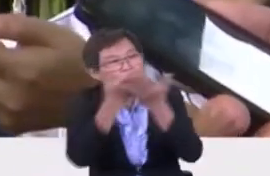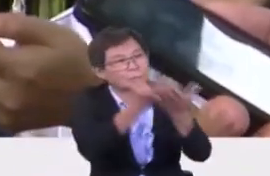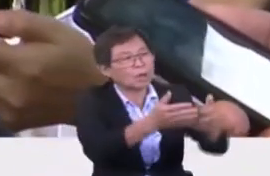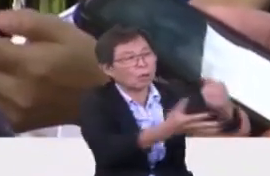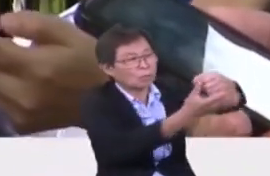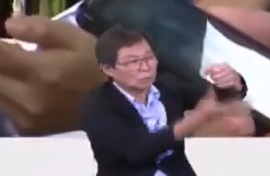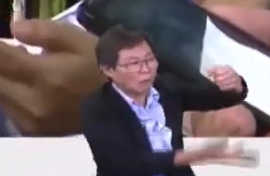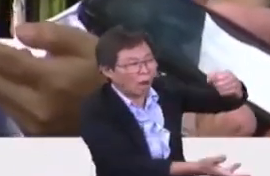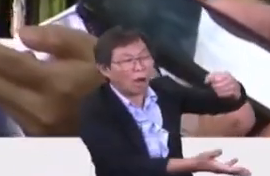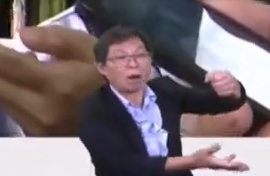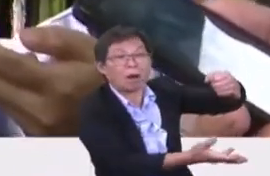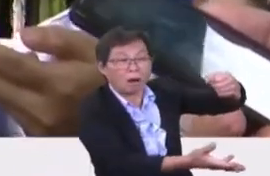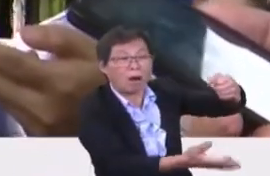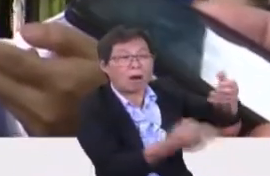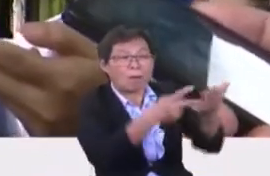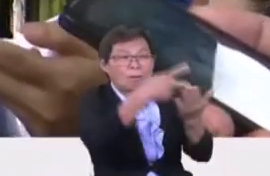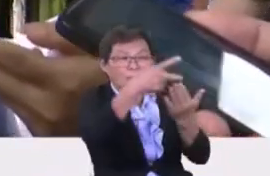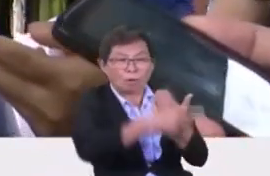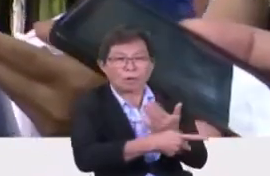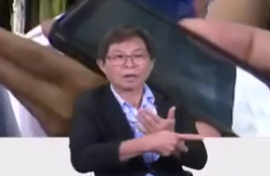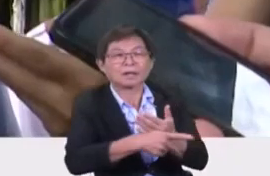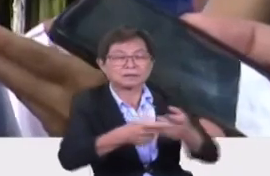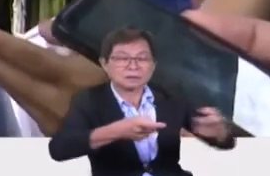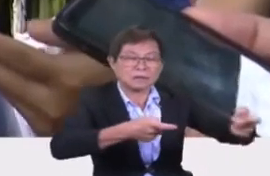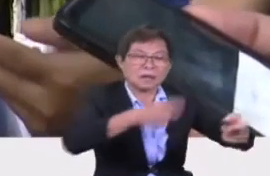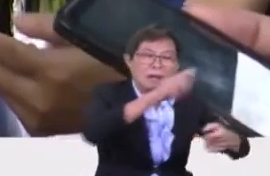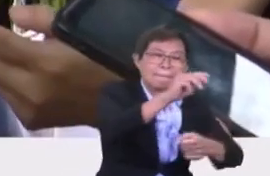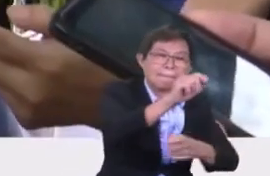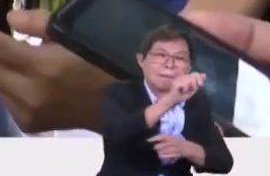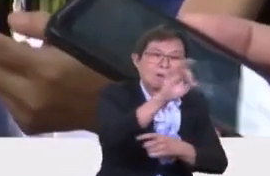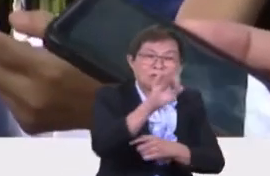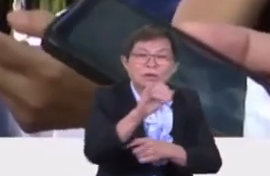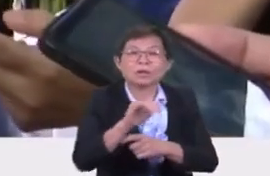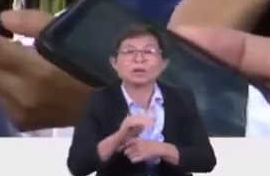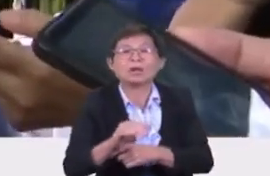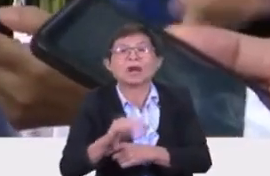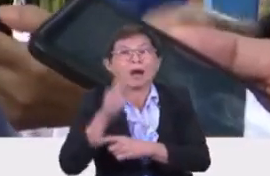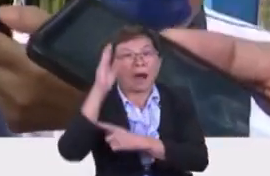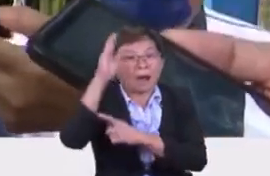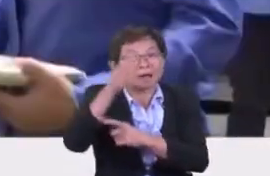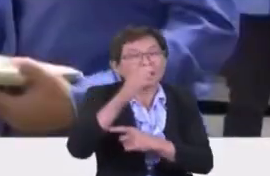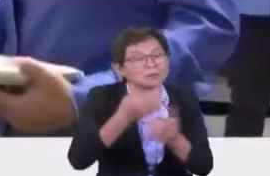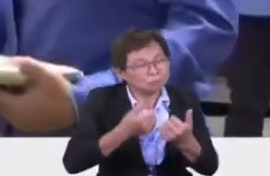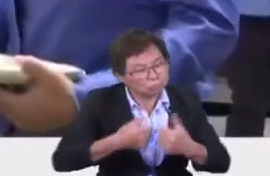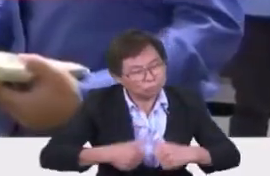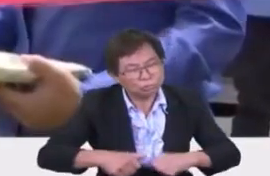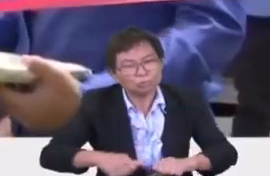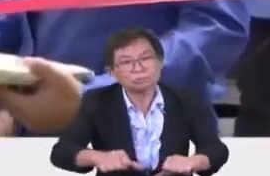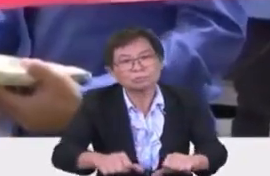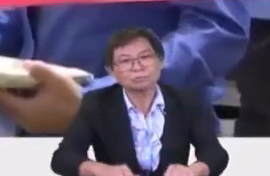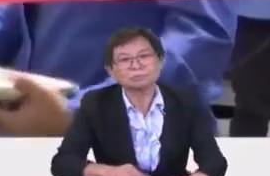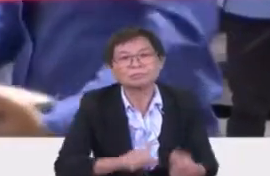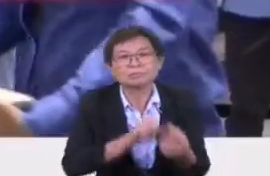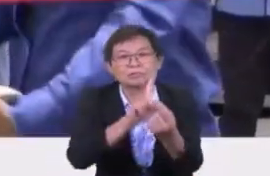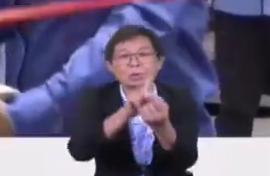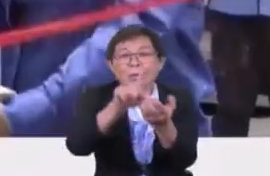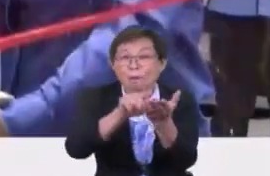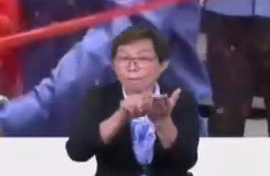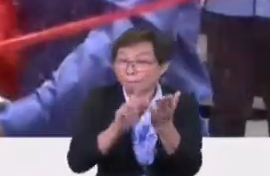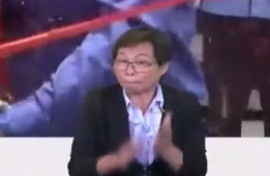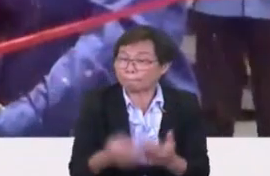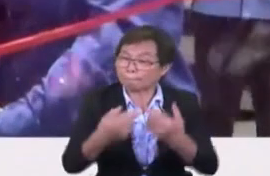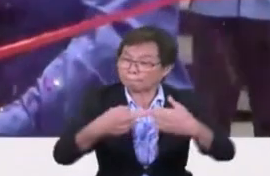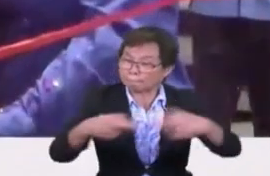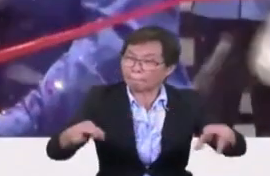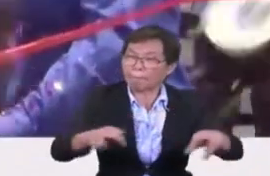untuk program-program yang dikendalikan oleh Mafi malum YP akan dapat diteruskan bila ditemui media